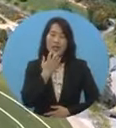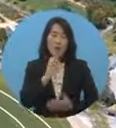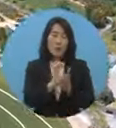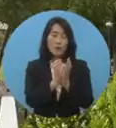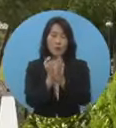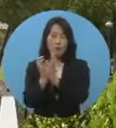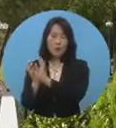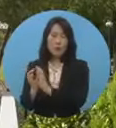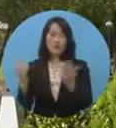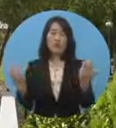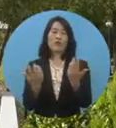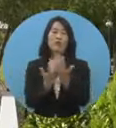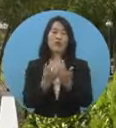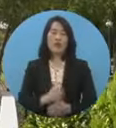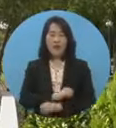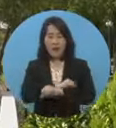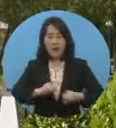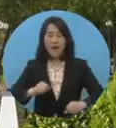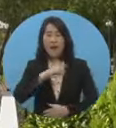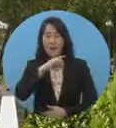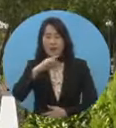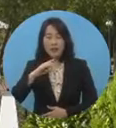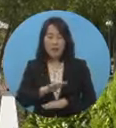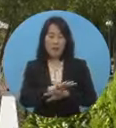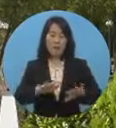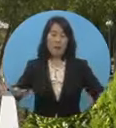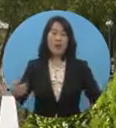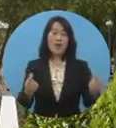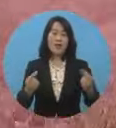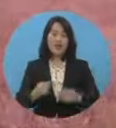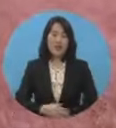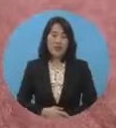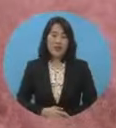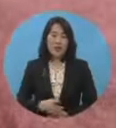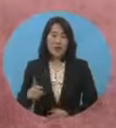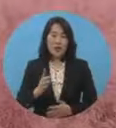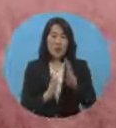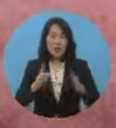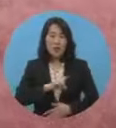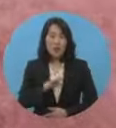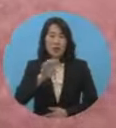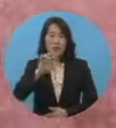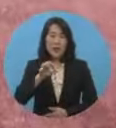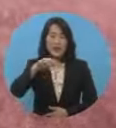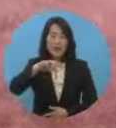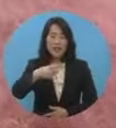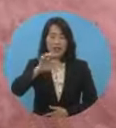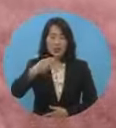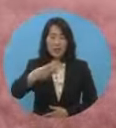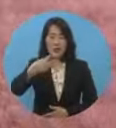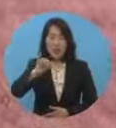곳으로 물들었습니다 너른 들판에 분홍빛 융단이 깔려 씁니다 여러해살이 과 이 풀 핑크 밀리 글라스